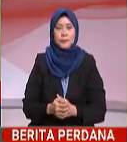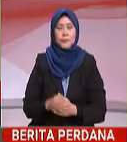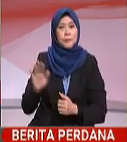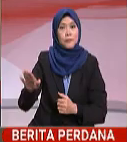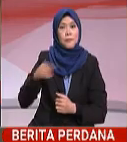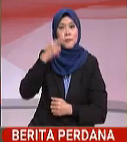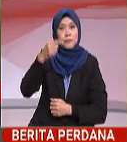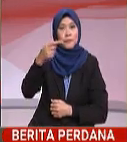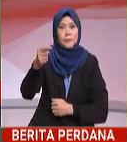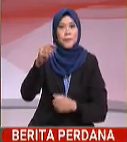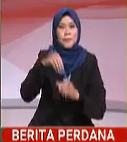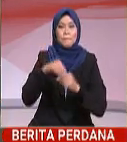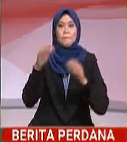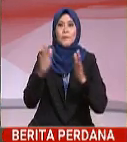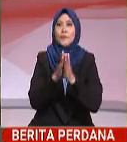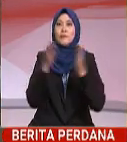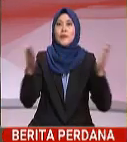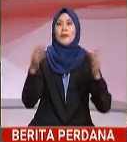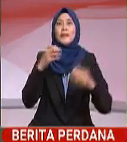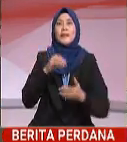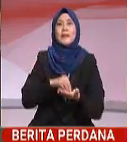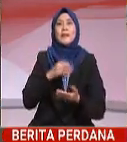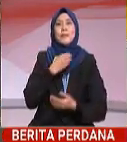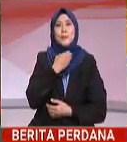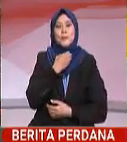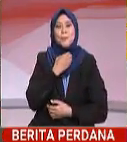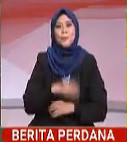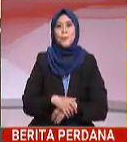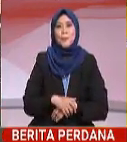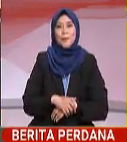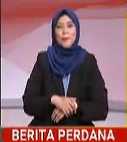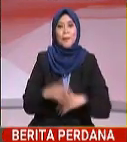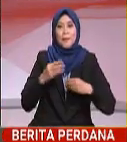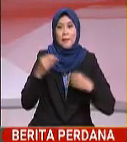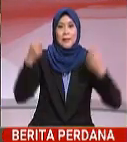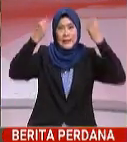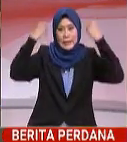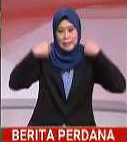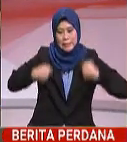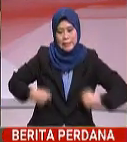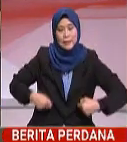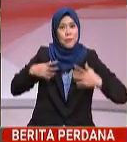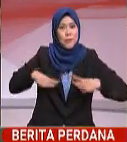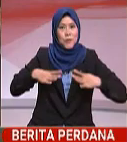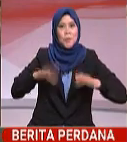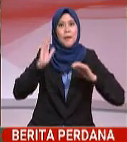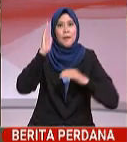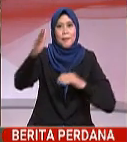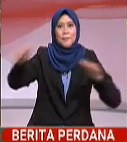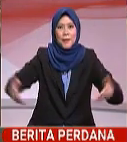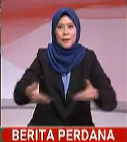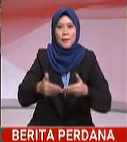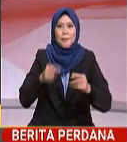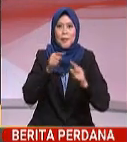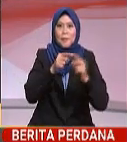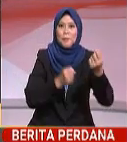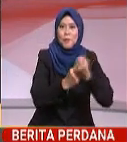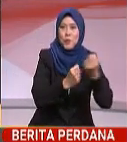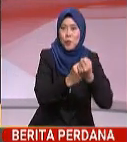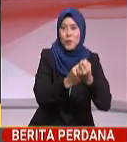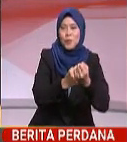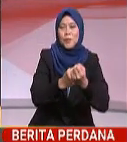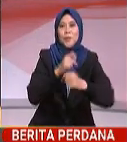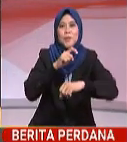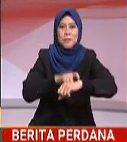Beliau berkata demikian dalam satu sidang media di Ipoh. Tambahnya lagi, jersey pasukan tersebut juga akan diperkenalkan kepada penyokong dalam